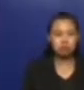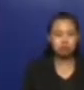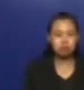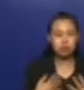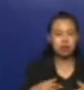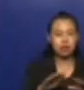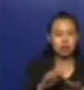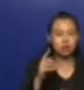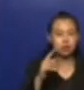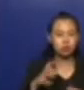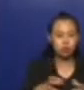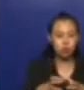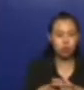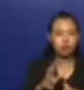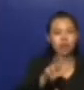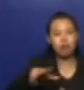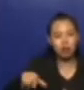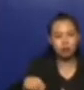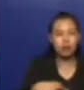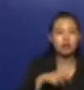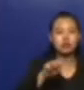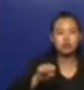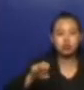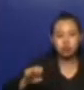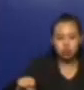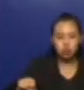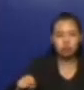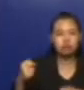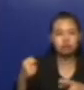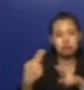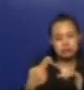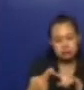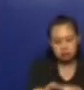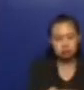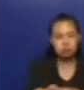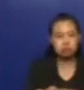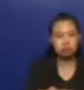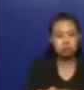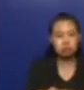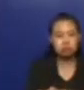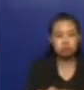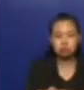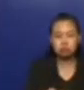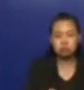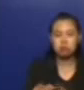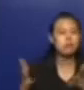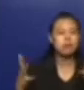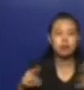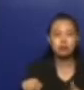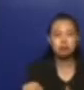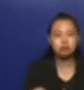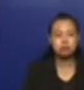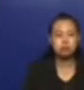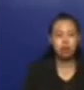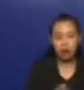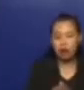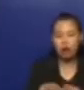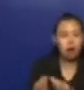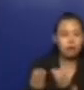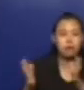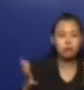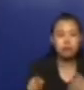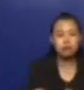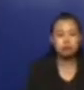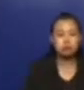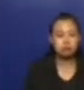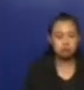ไทยไม่มีส.ส.ในระบบบัญชีบัญชีรายชื่อแม้แต่คนเดียวผมกลับบ้านทีไรพอ